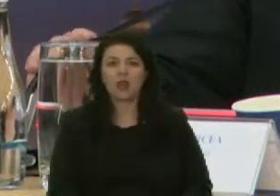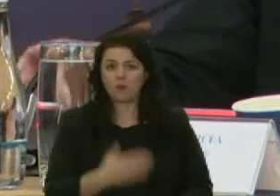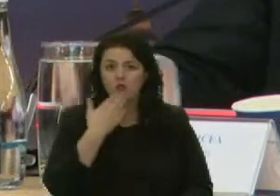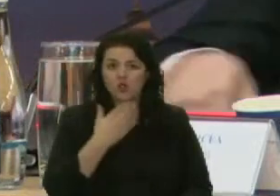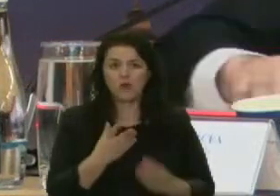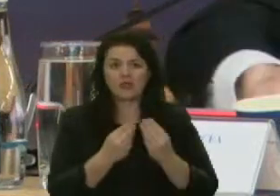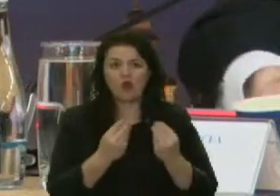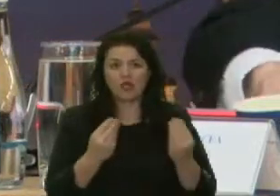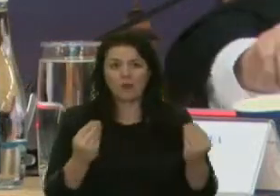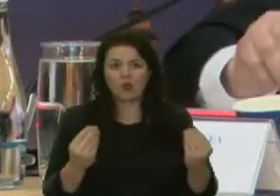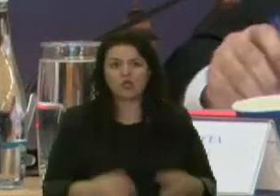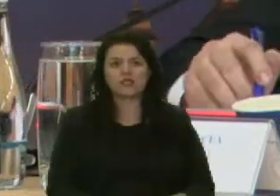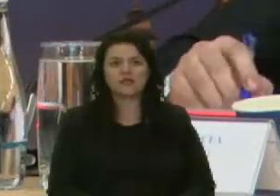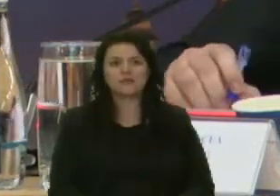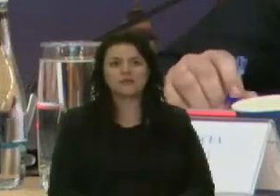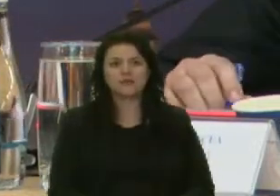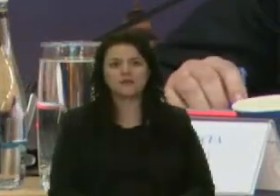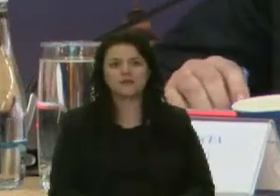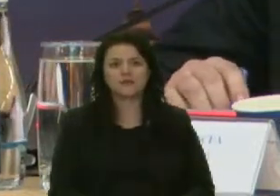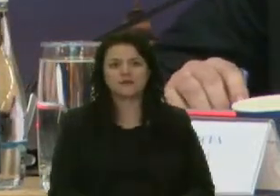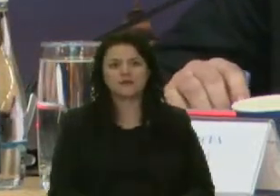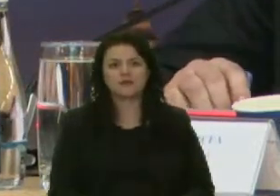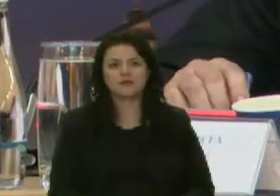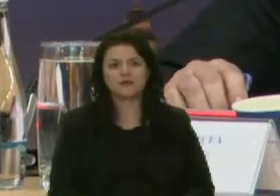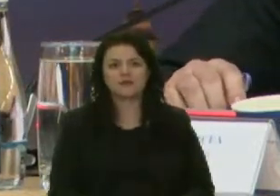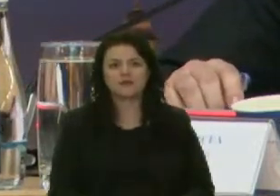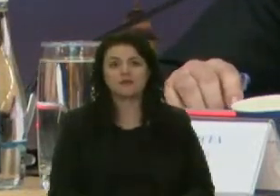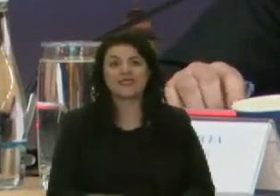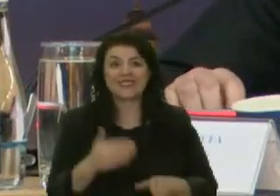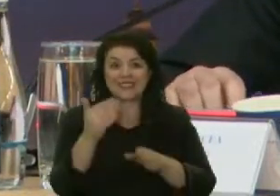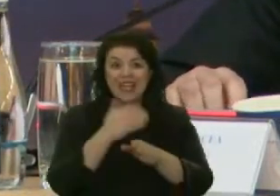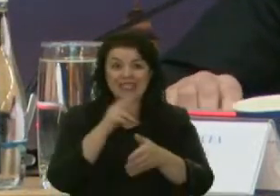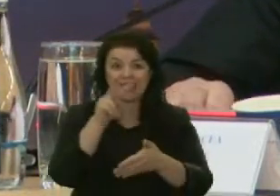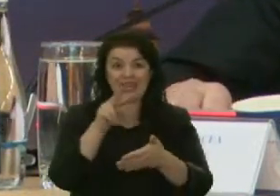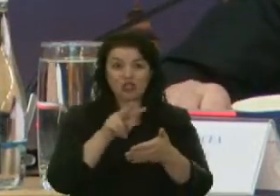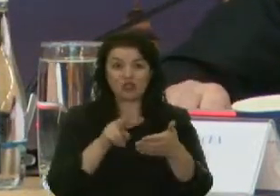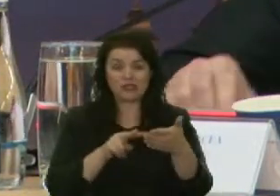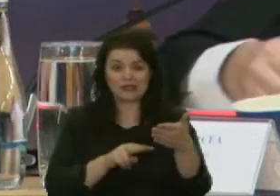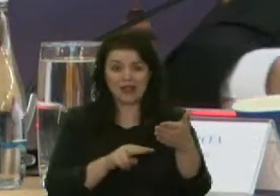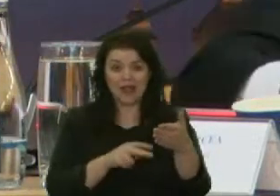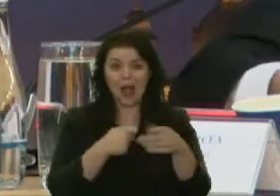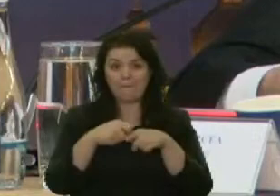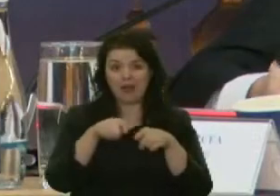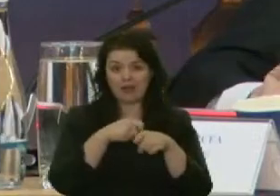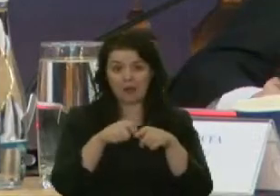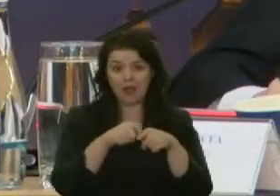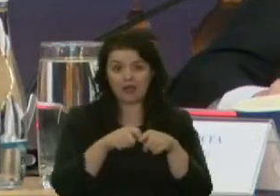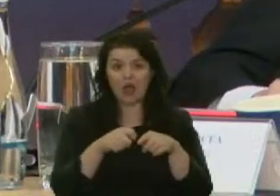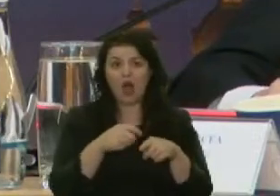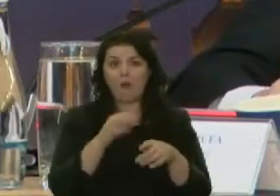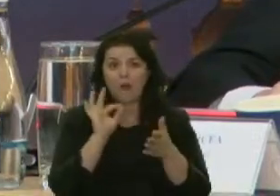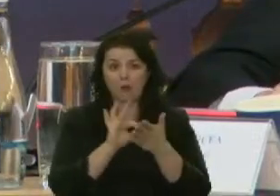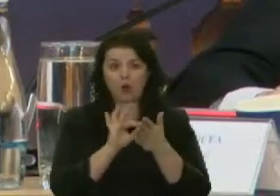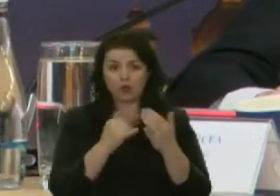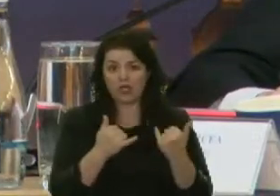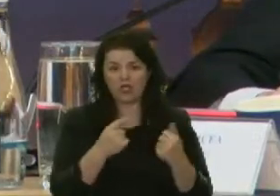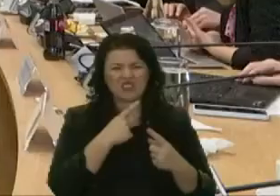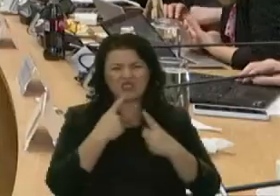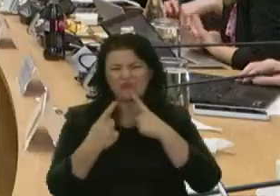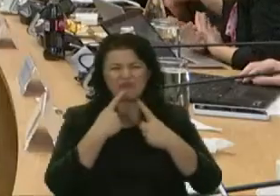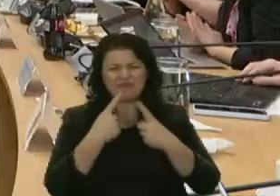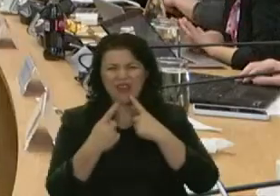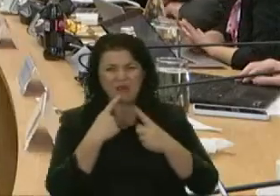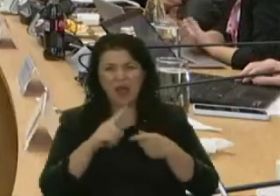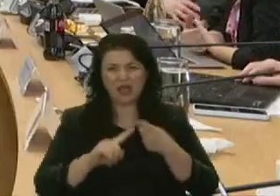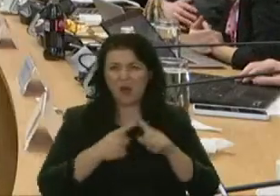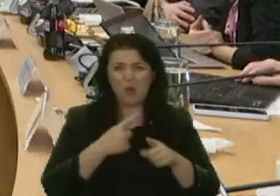mult rog aș Înainte de a citi amendamentul o să vă spun că mi am propus și eu astăzi să nu intru în dezbateri